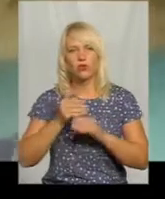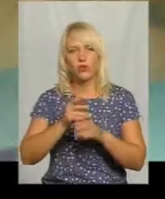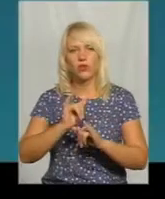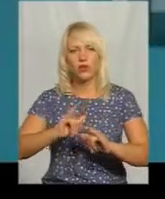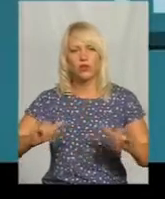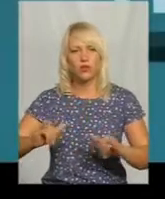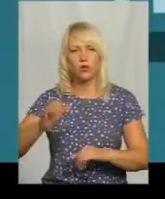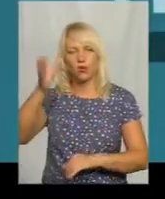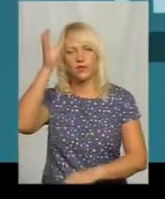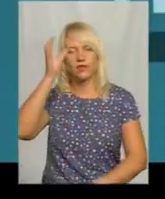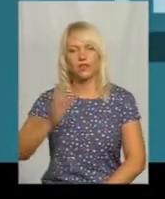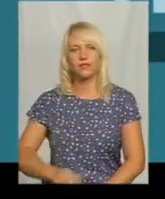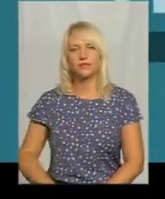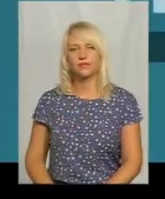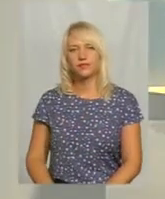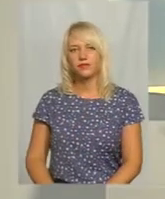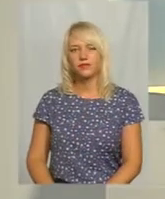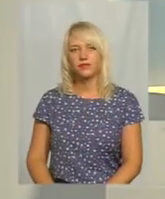освіти.